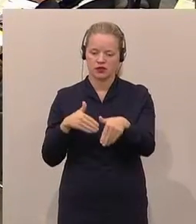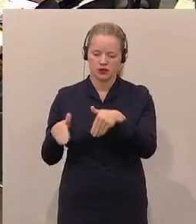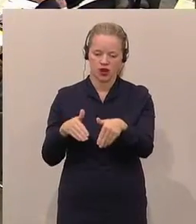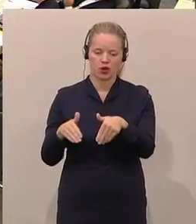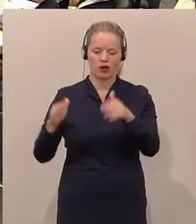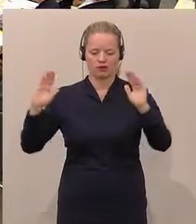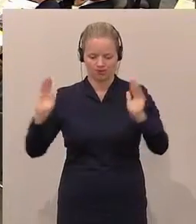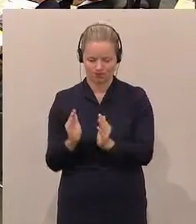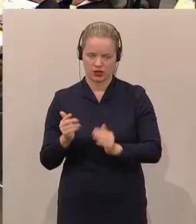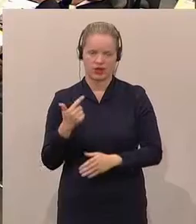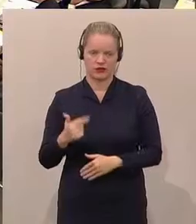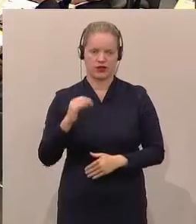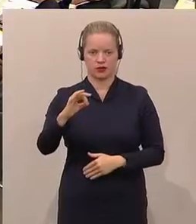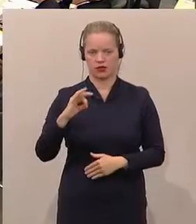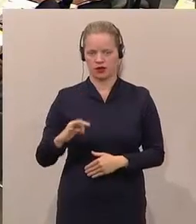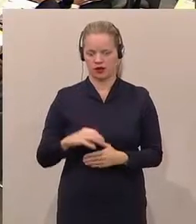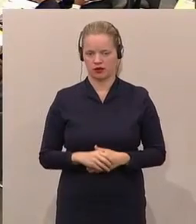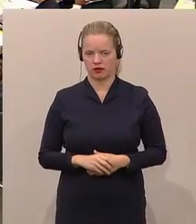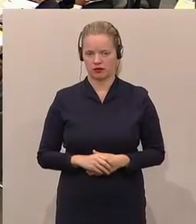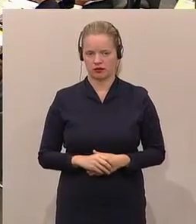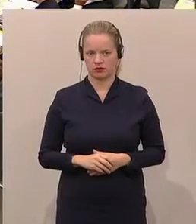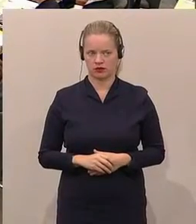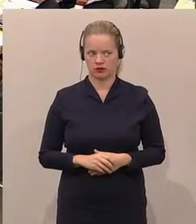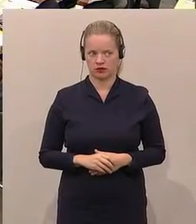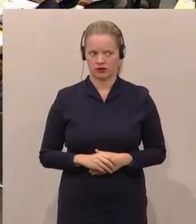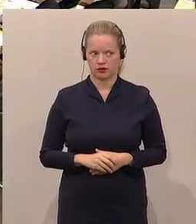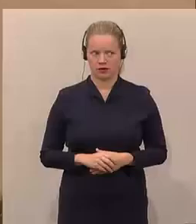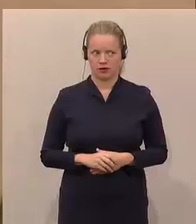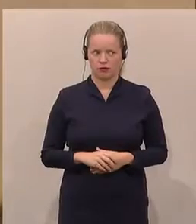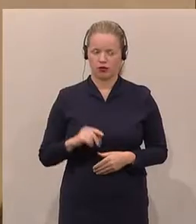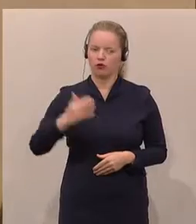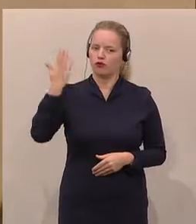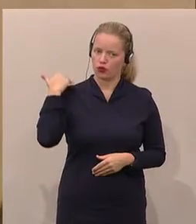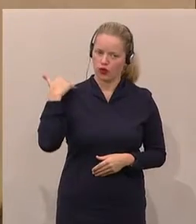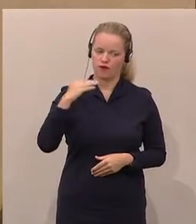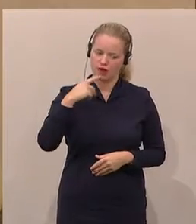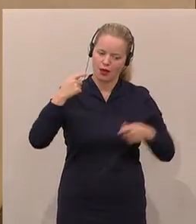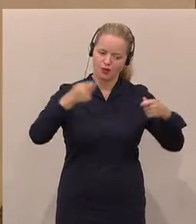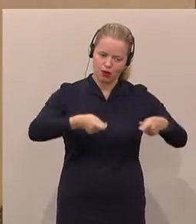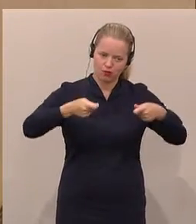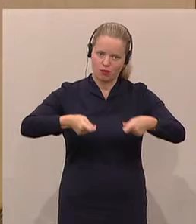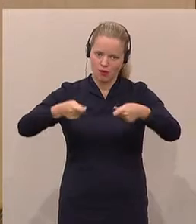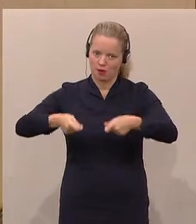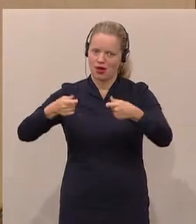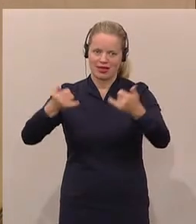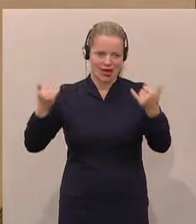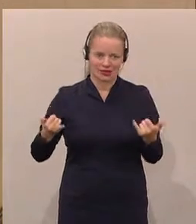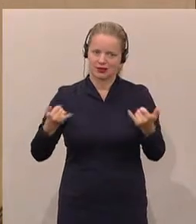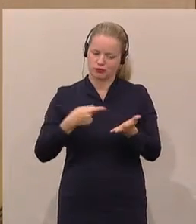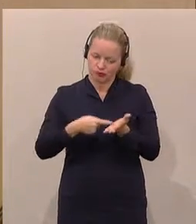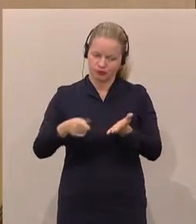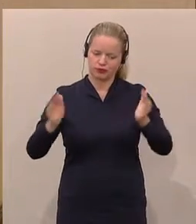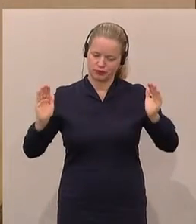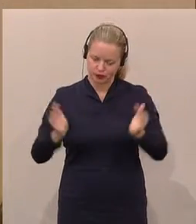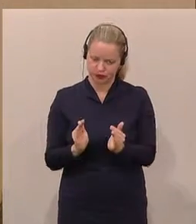20% zurückgefahren. Das heißt, das Geld fließt viel weniger, als es früher geflossen ist, unter der Vorgängerregierung. Und